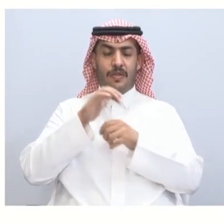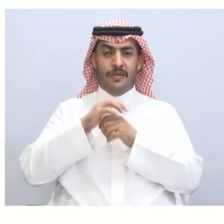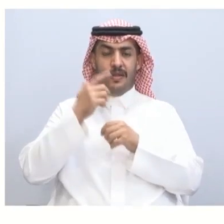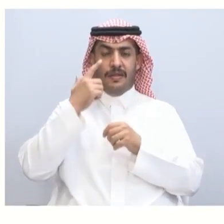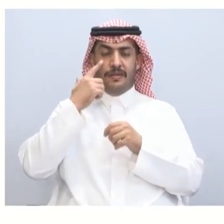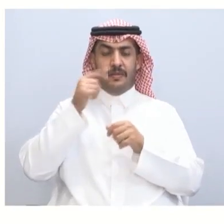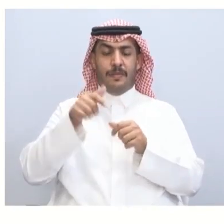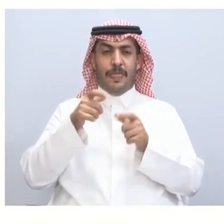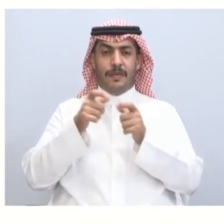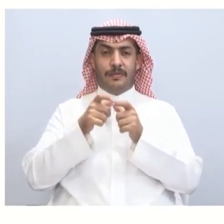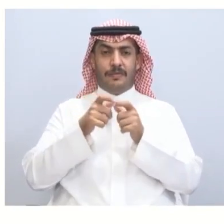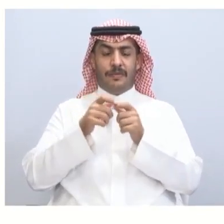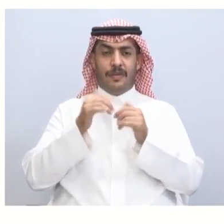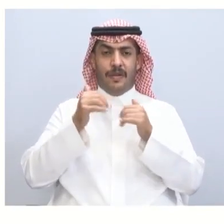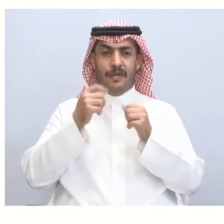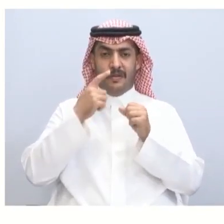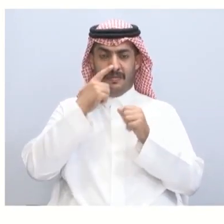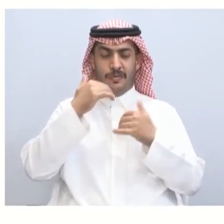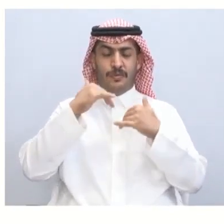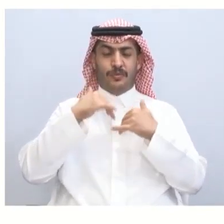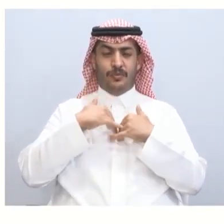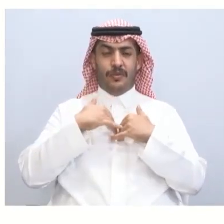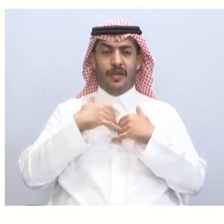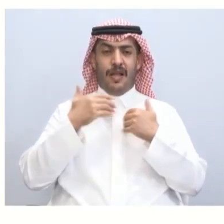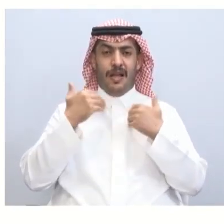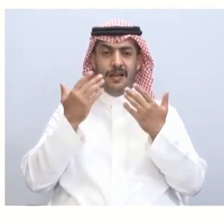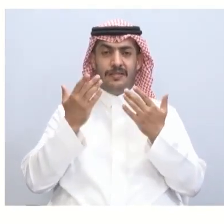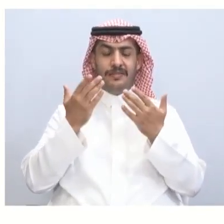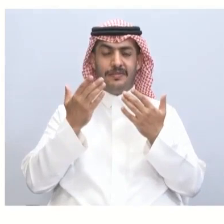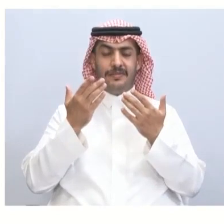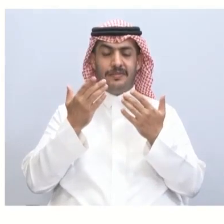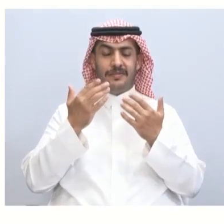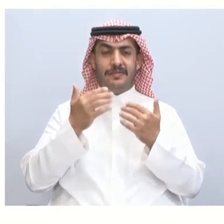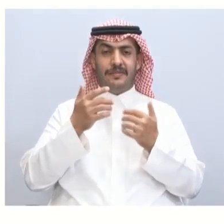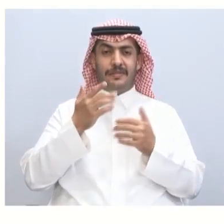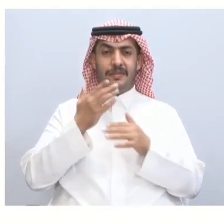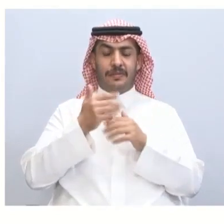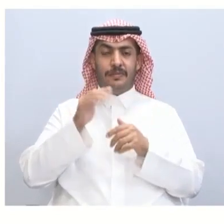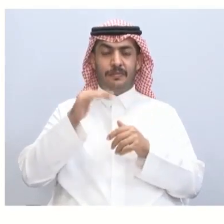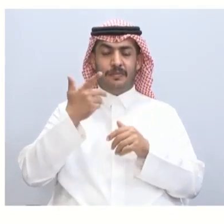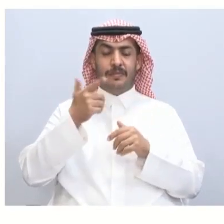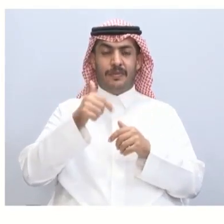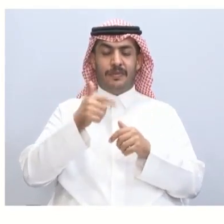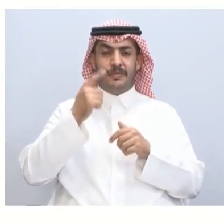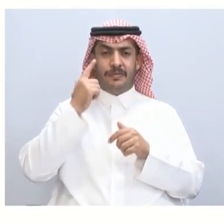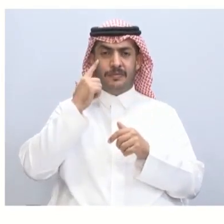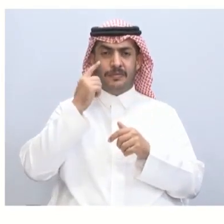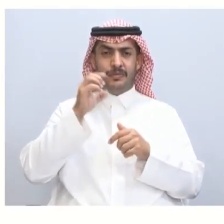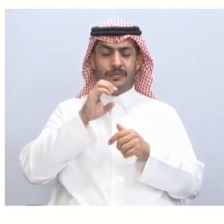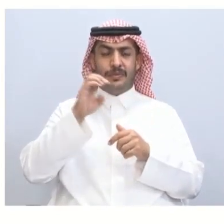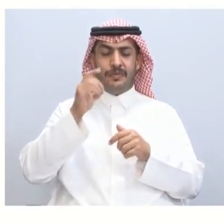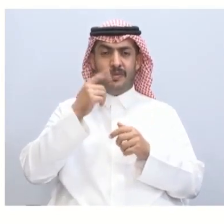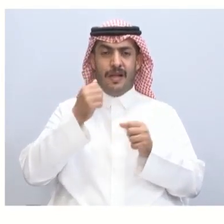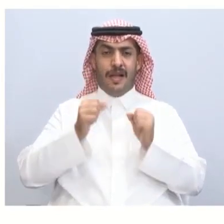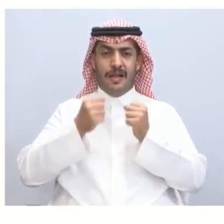هي مجموع القوى الداخليه والخارجيه التي تؤدي الى استجابه